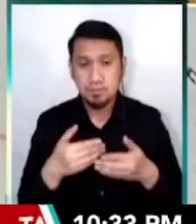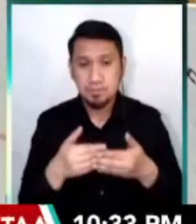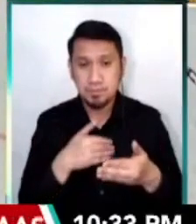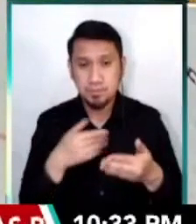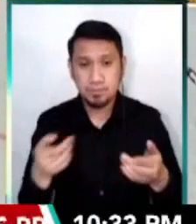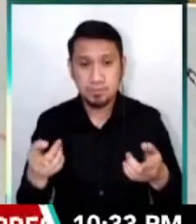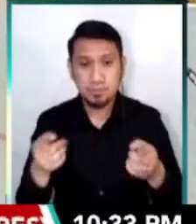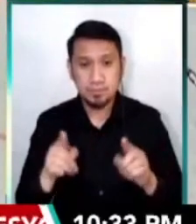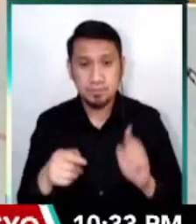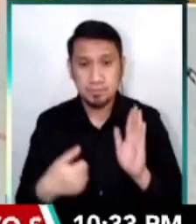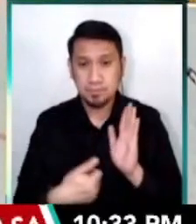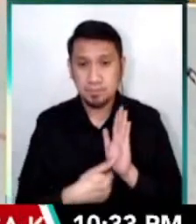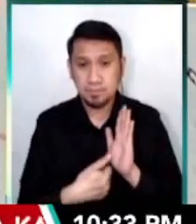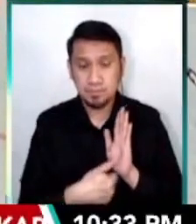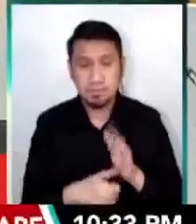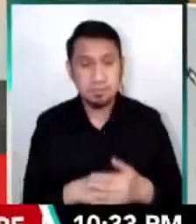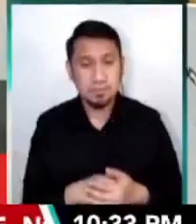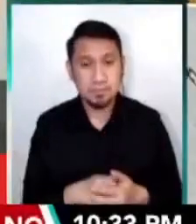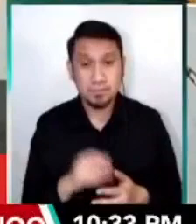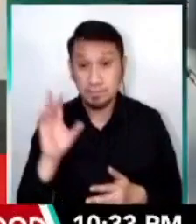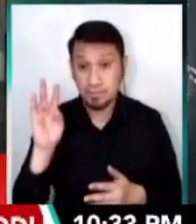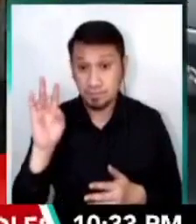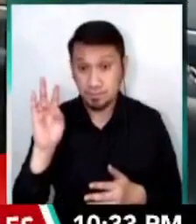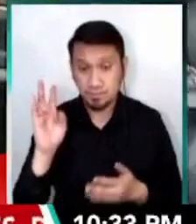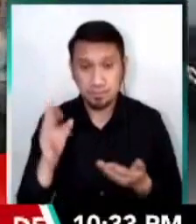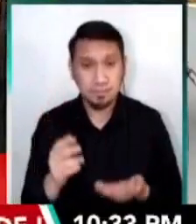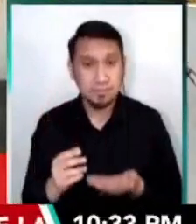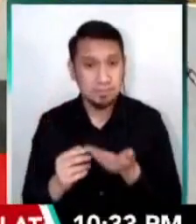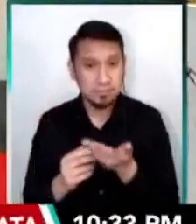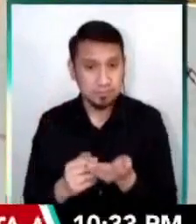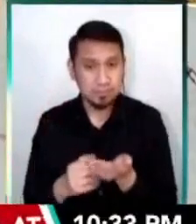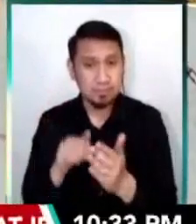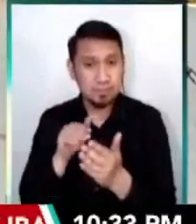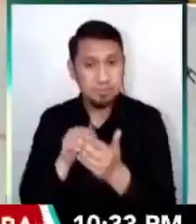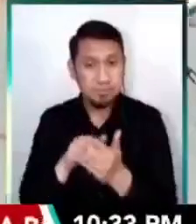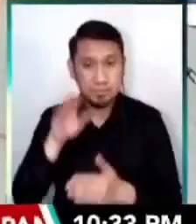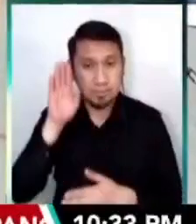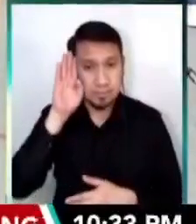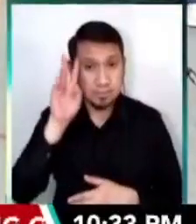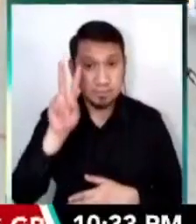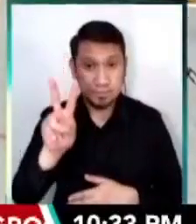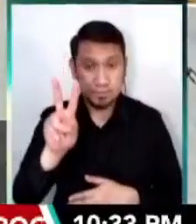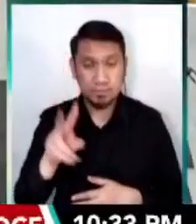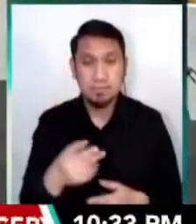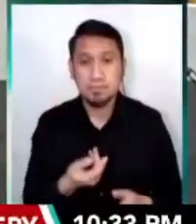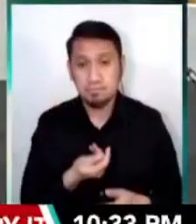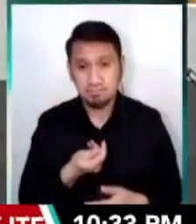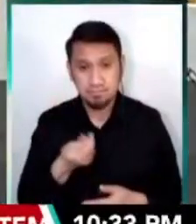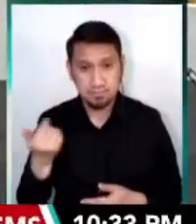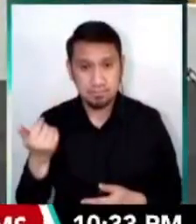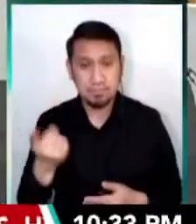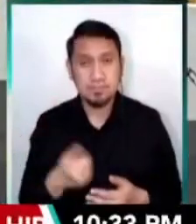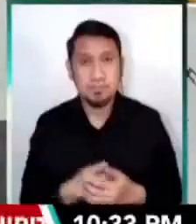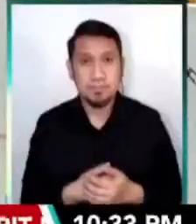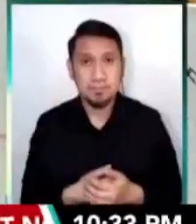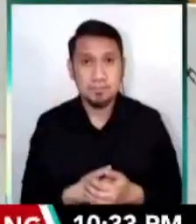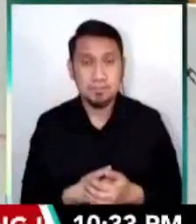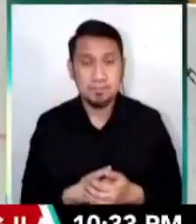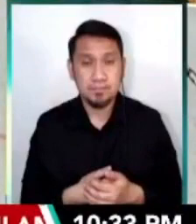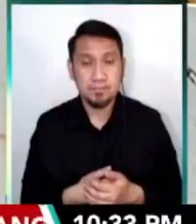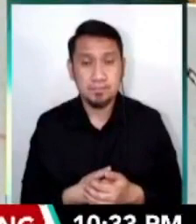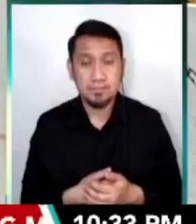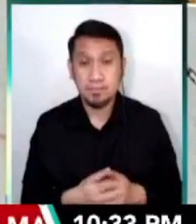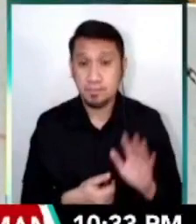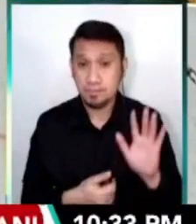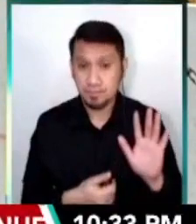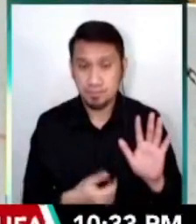Lahat ng 7 petisyon laban kay presidential candidate Bongbong Marcos ay ibinasura na sa level ng COMELEC divisions. 5 na ang